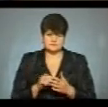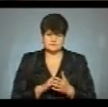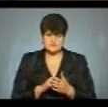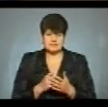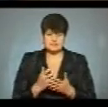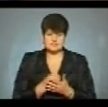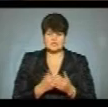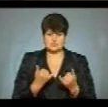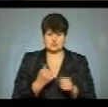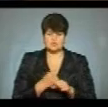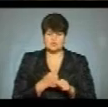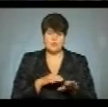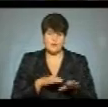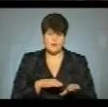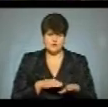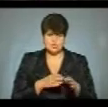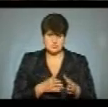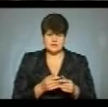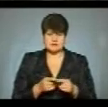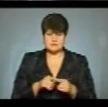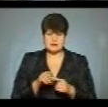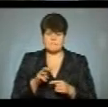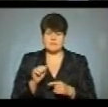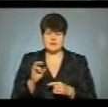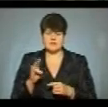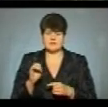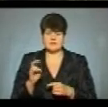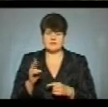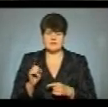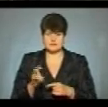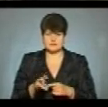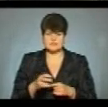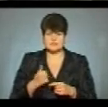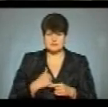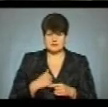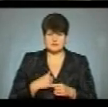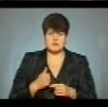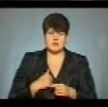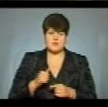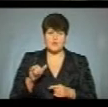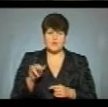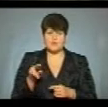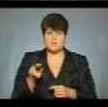Це сучасна робота пошити. Оцей манекен – це солдат армії УПА.